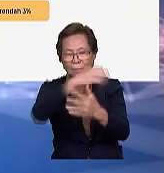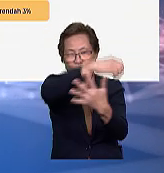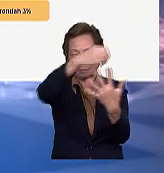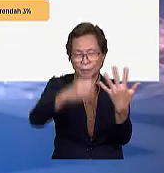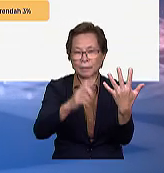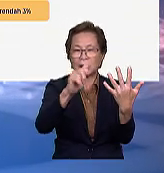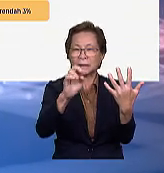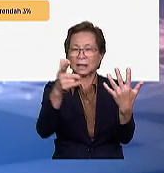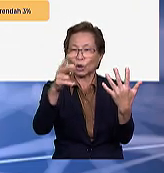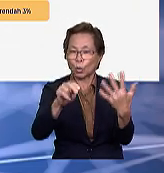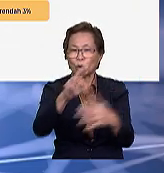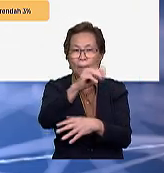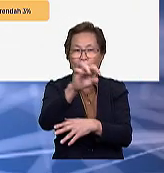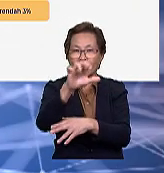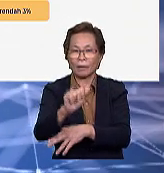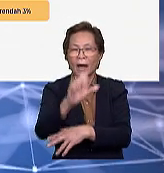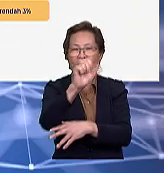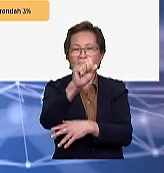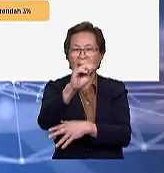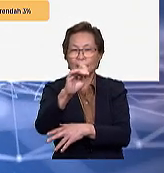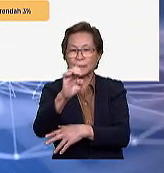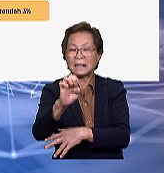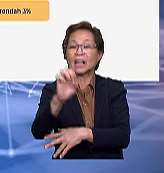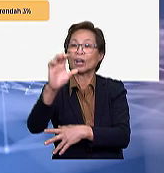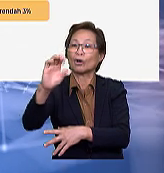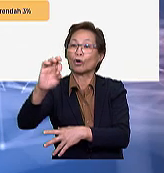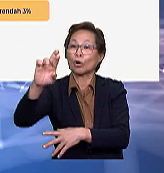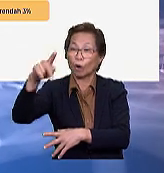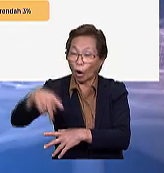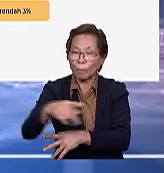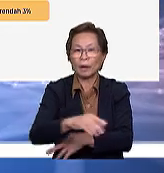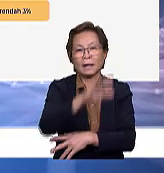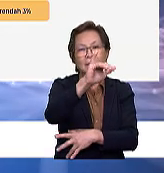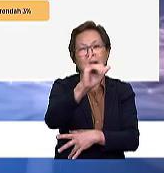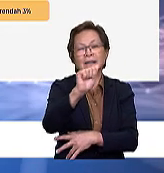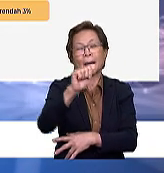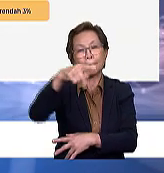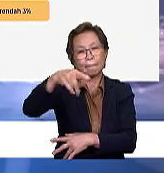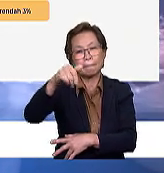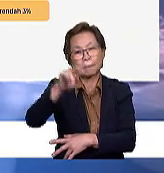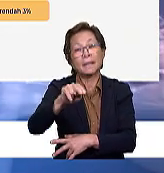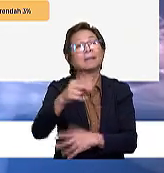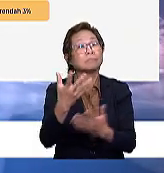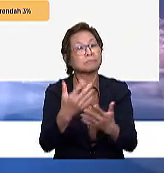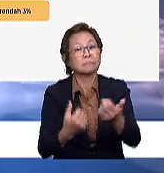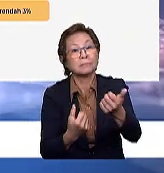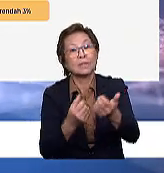count marah s**** dan Japin dengan kadar pembiayaan serendah